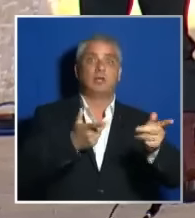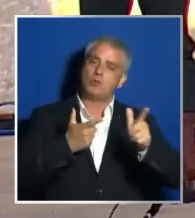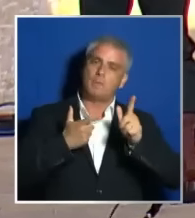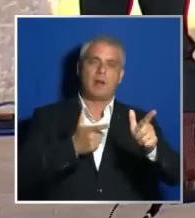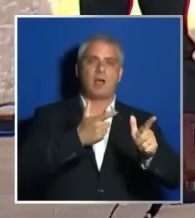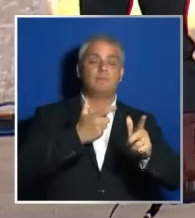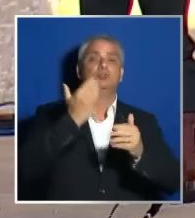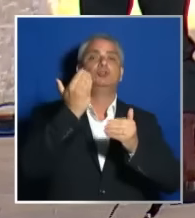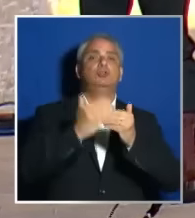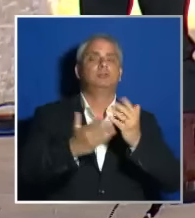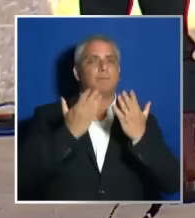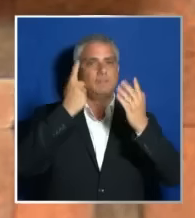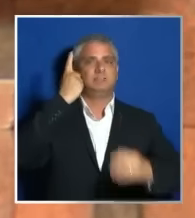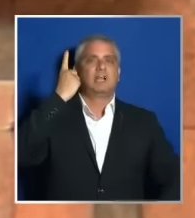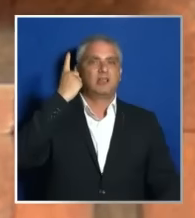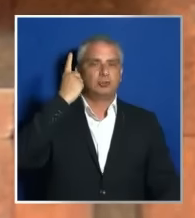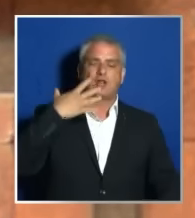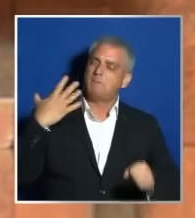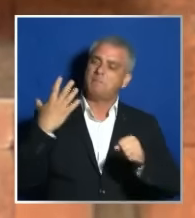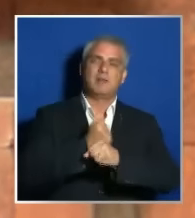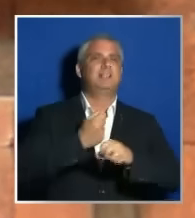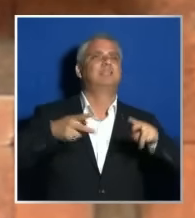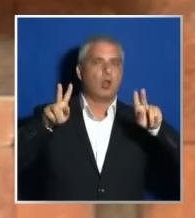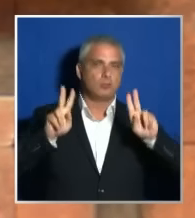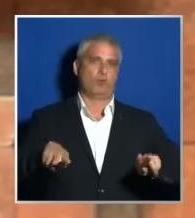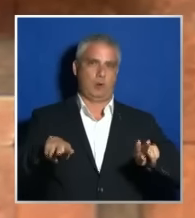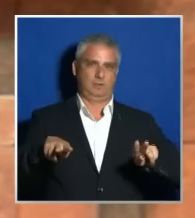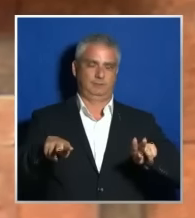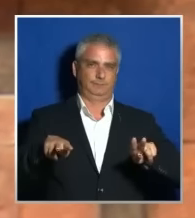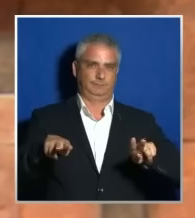מלחמה שתסתיים בעזרת השם בניצחון מוחלט.